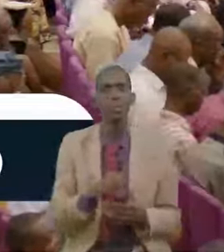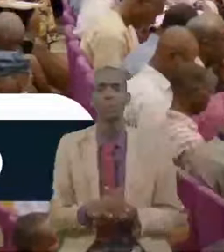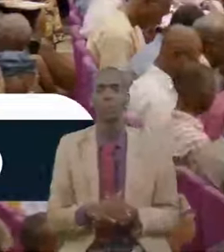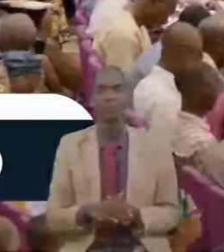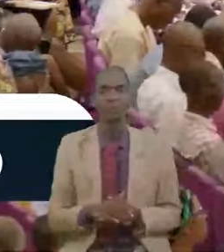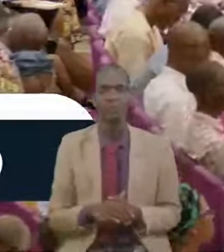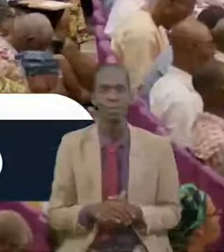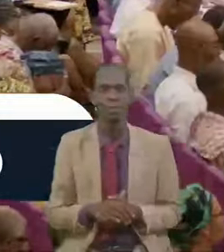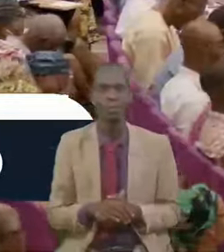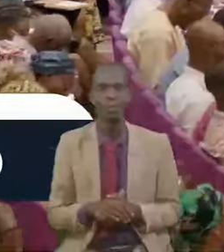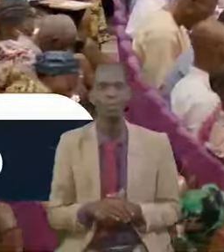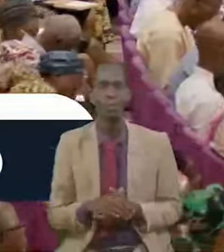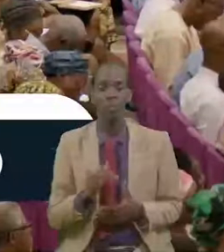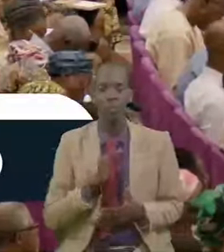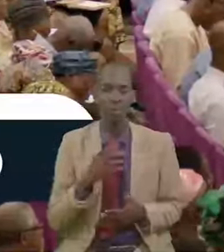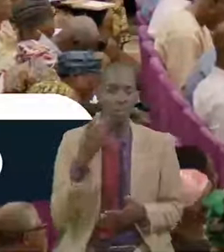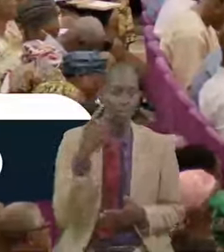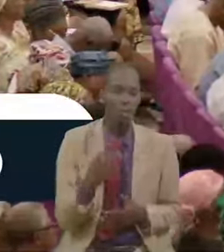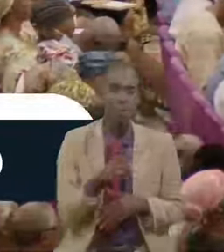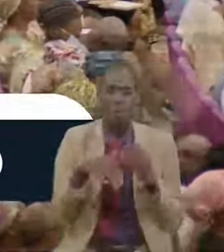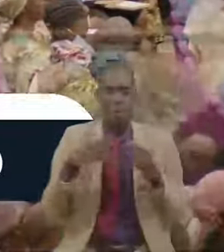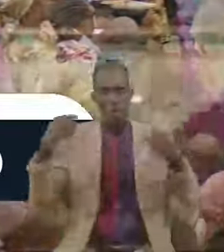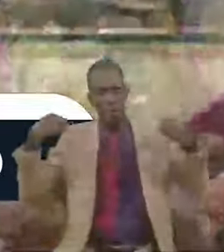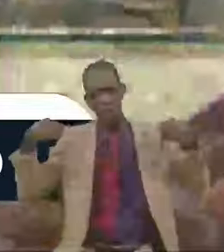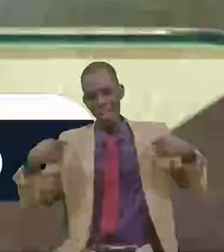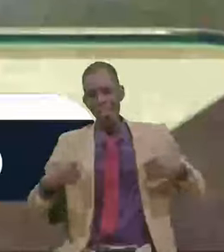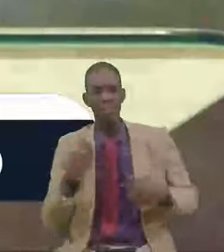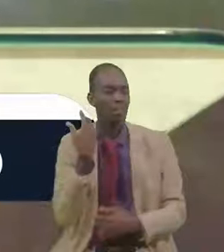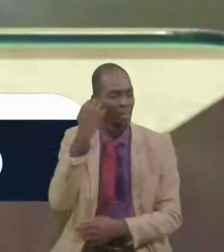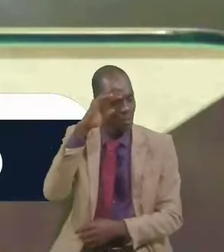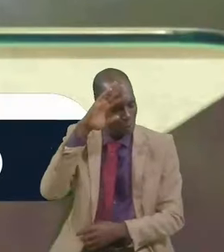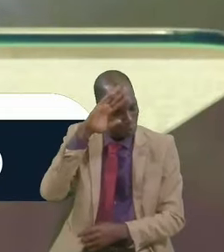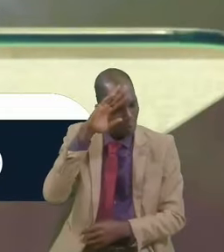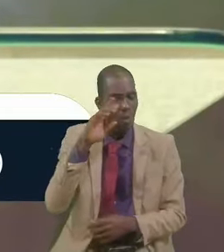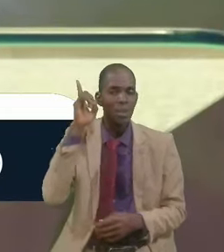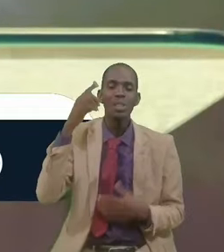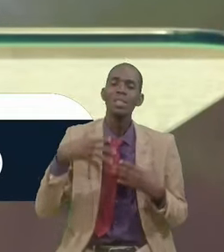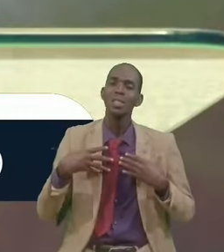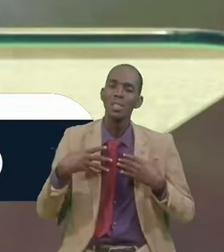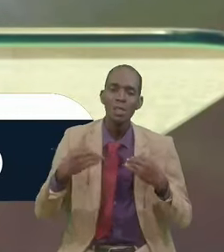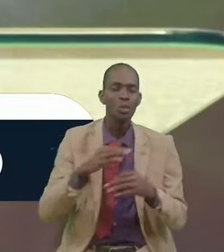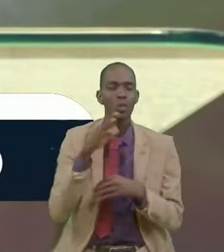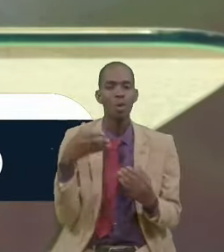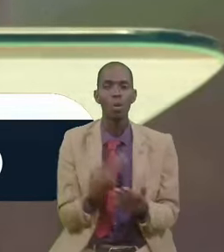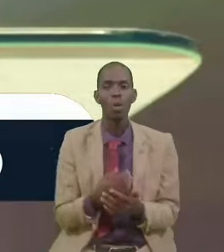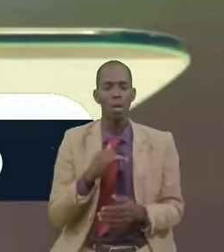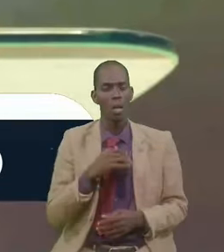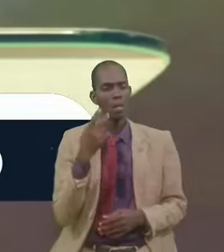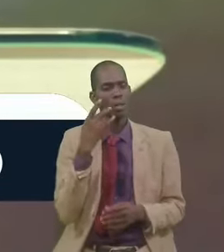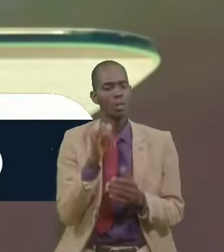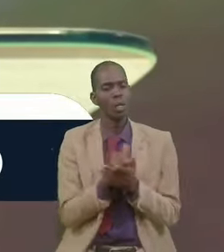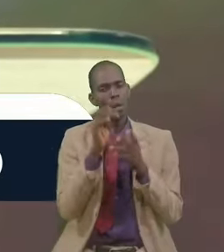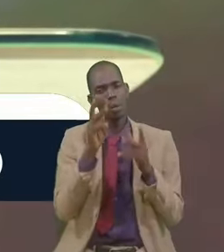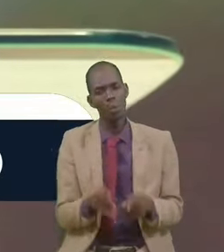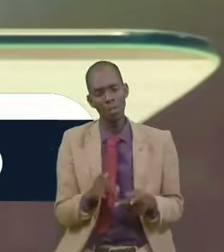guéri. Je vois toutes les douleurs, toutes les fièvres, il est guéri. Je vois la personne qui